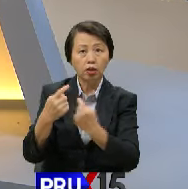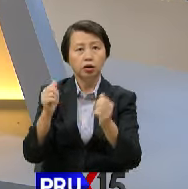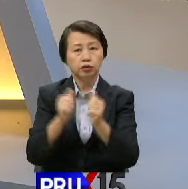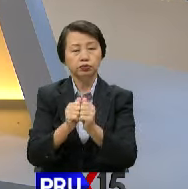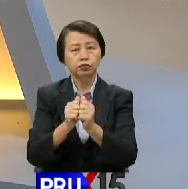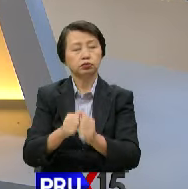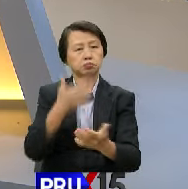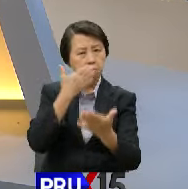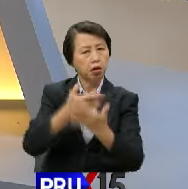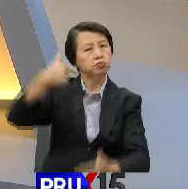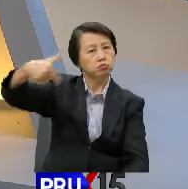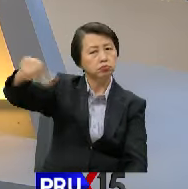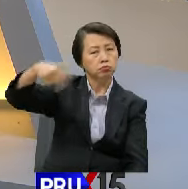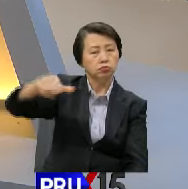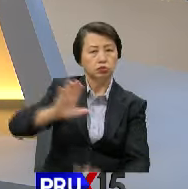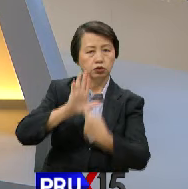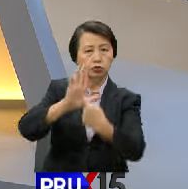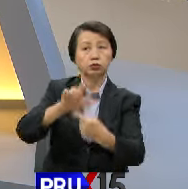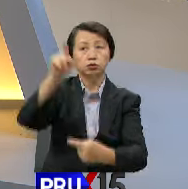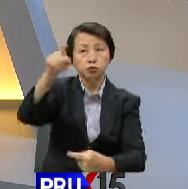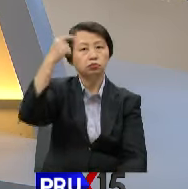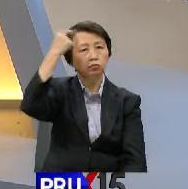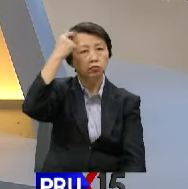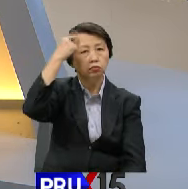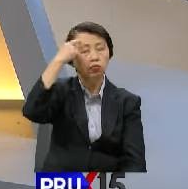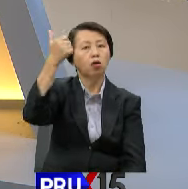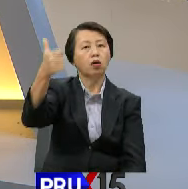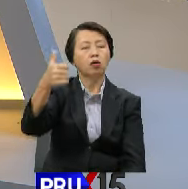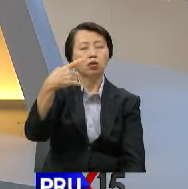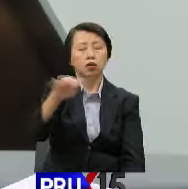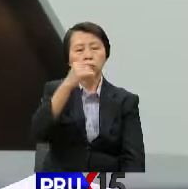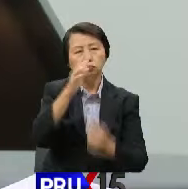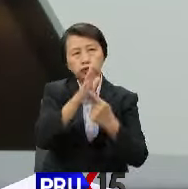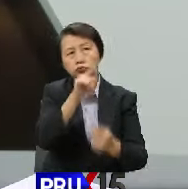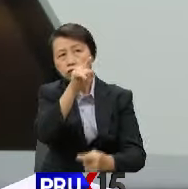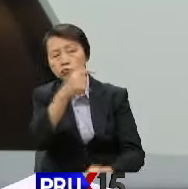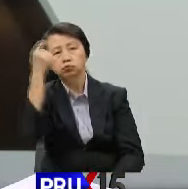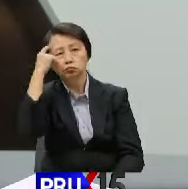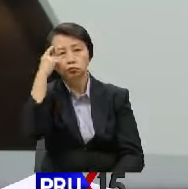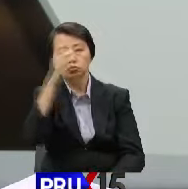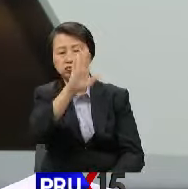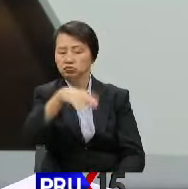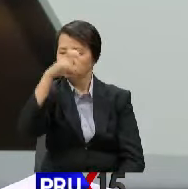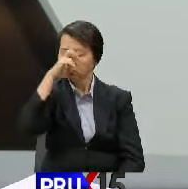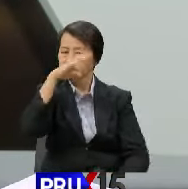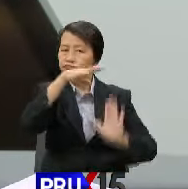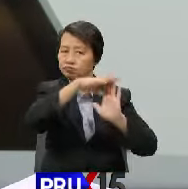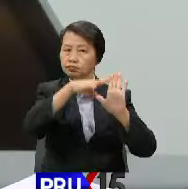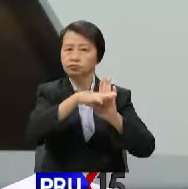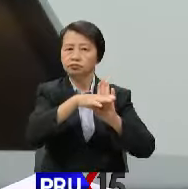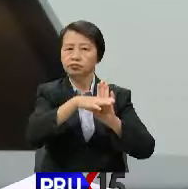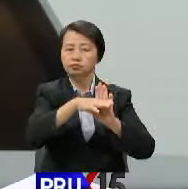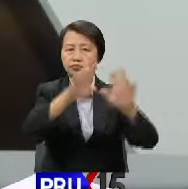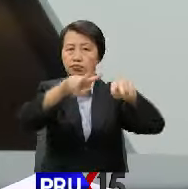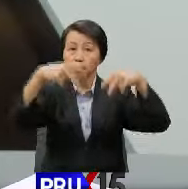bermutu yang mencerminkan pemikirannya mencerminkan prinsip pendirian